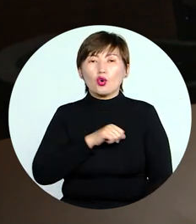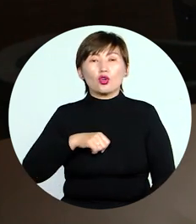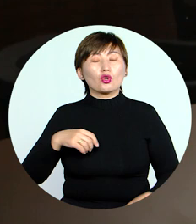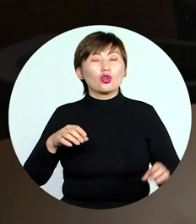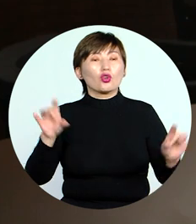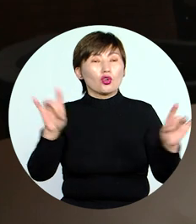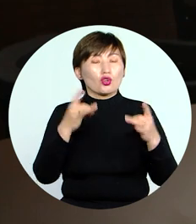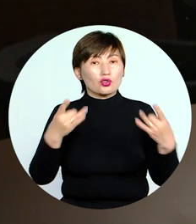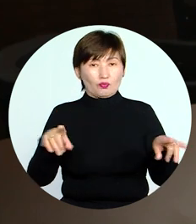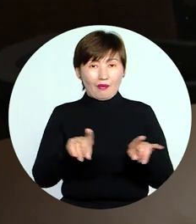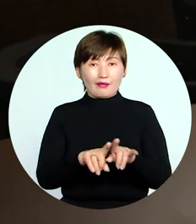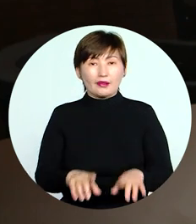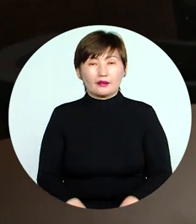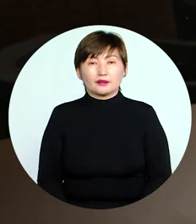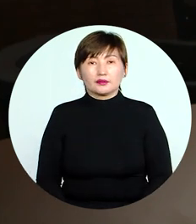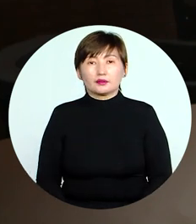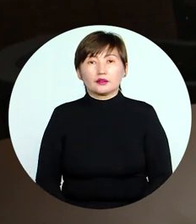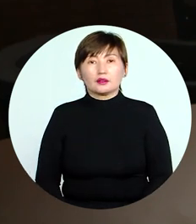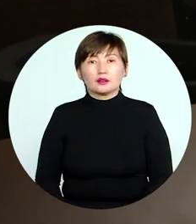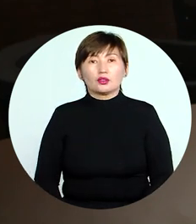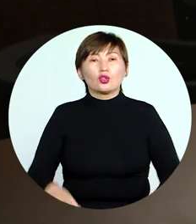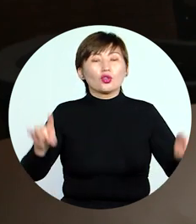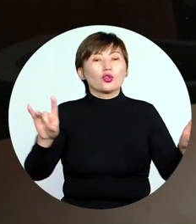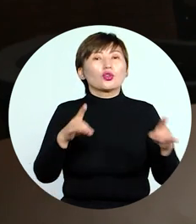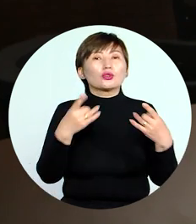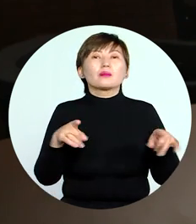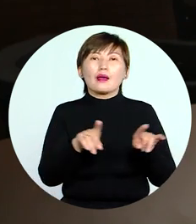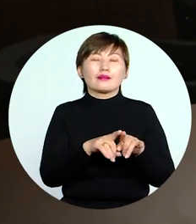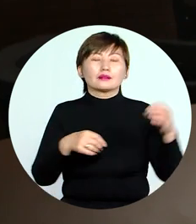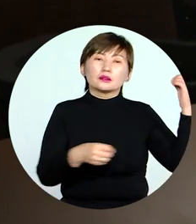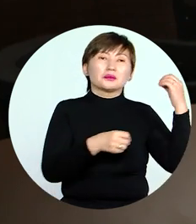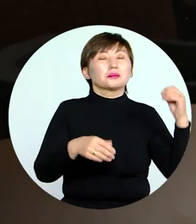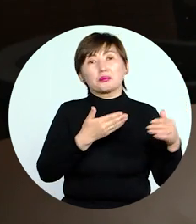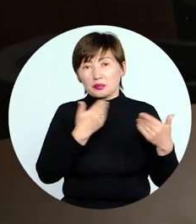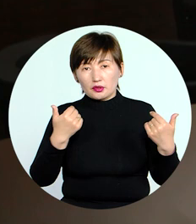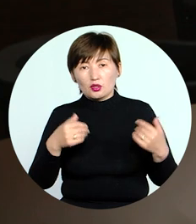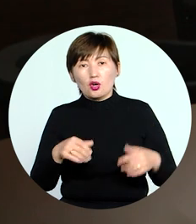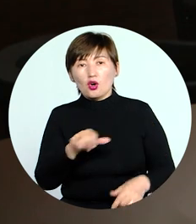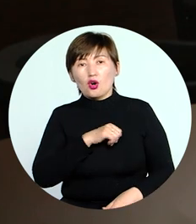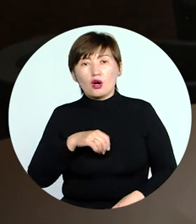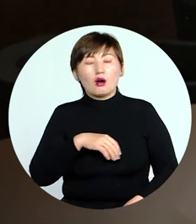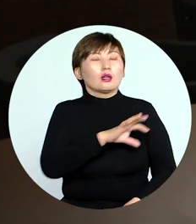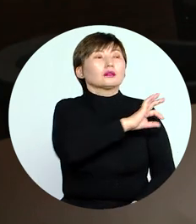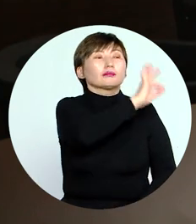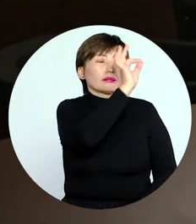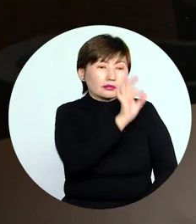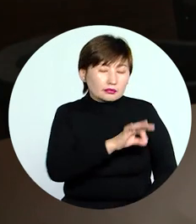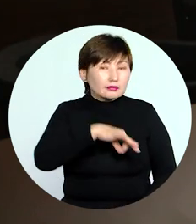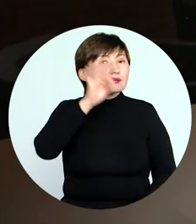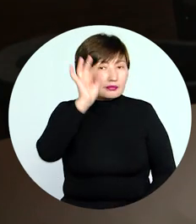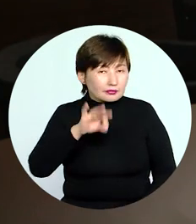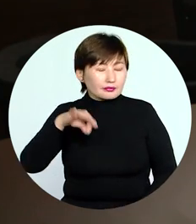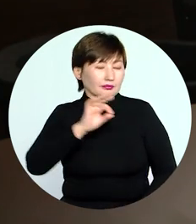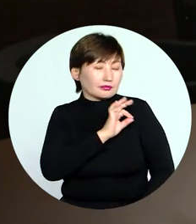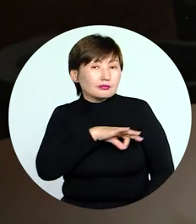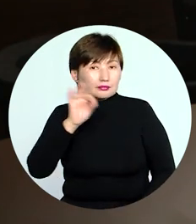хүн өөрөө хөгжим гэхээр бас гайна. Одоо хөгжим гэдэг бол хөгжийн зэмсэг гэж ойлгож болохгүй л дээ. Хөгжим одоо хөгийн жимээр одоо хүний сэтгэл зүрх сэтгэл хэрхэн